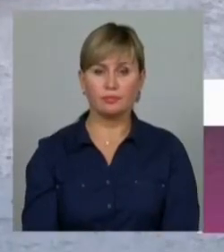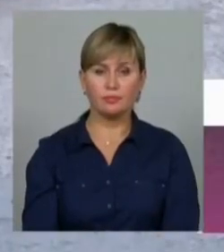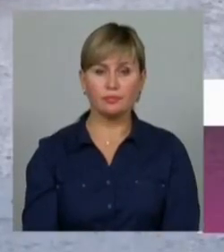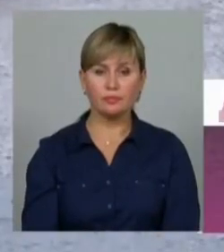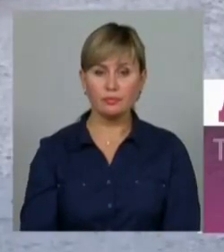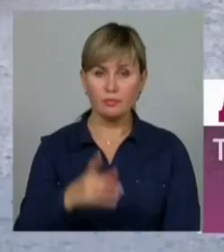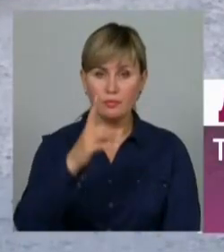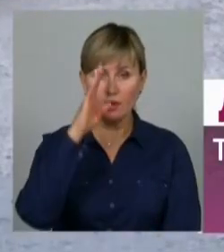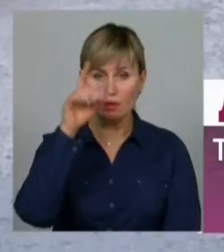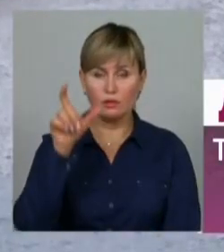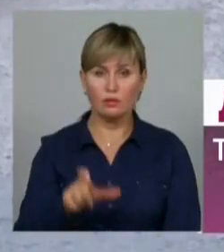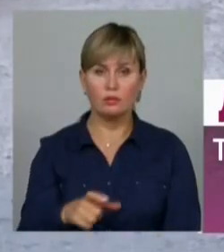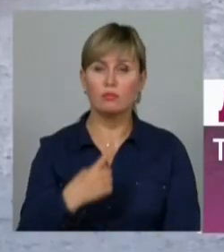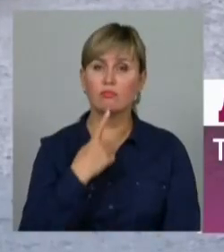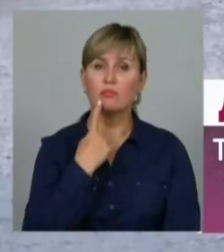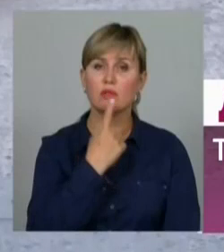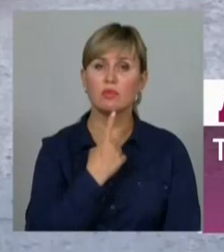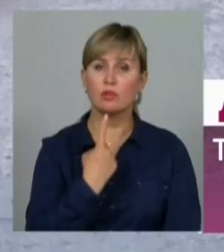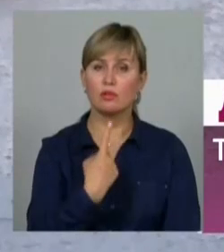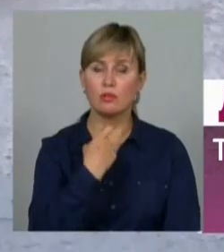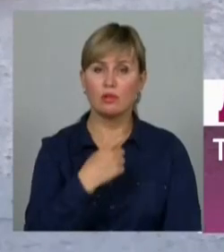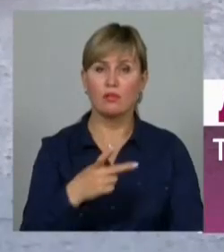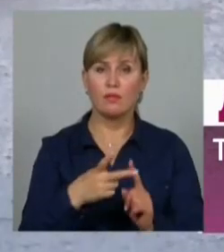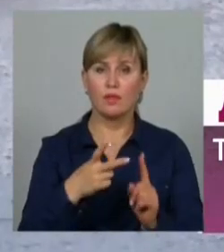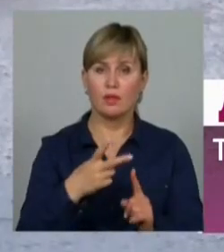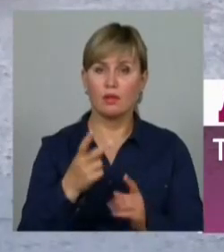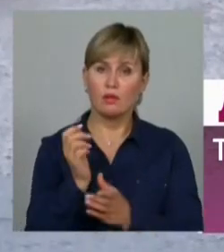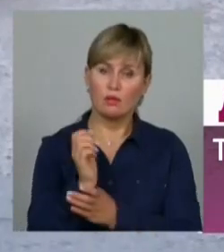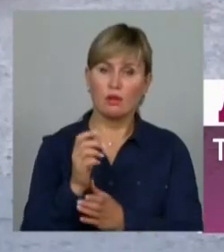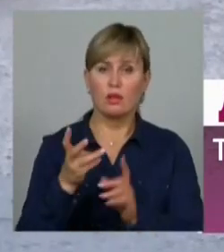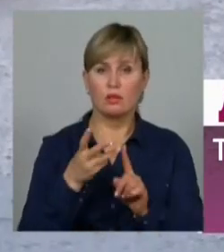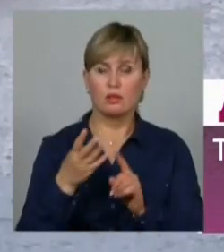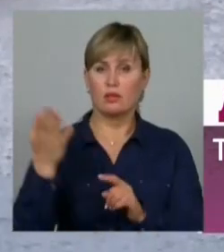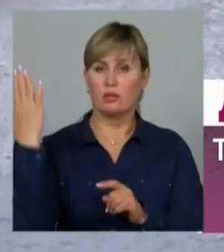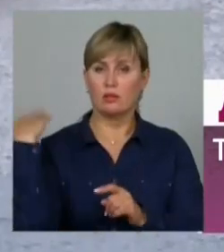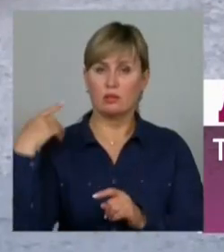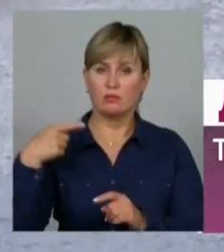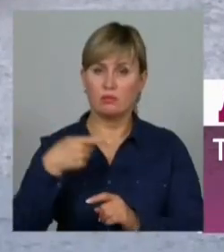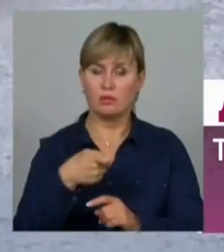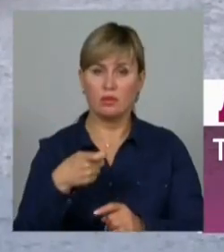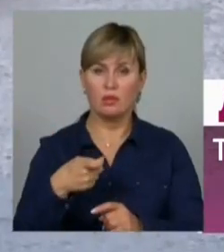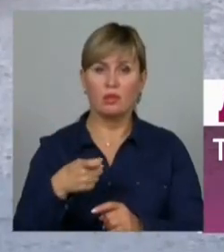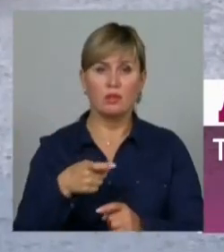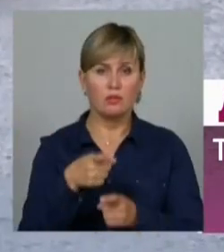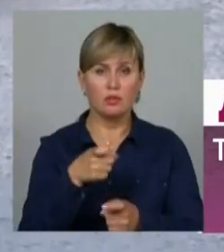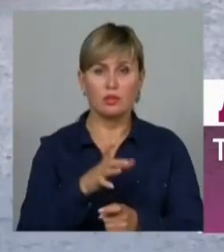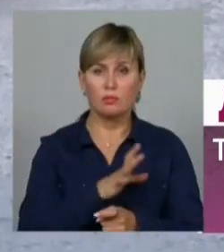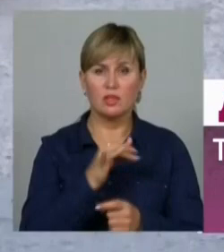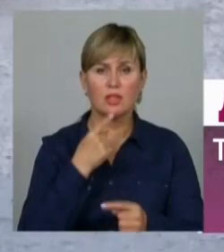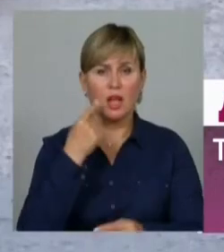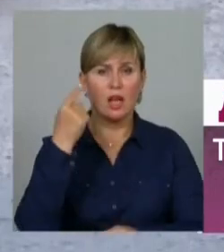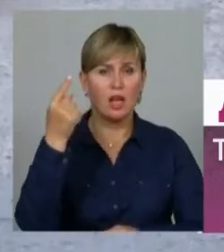Одному из подростков пуля попала в подбородок, другому – в запястье, а третьему – в ягодицу. Из-за того, что выстрел был произведен